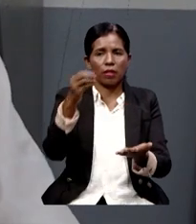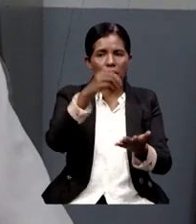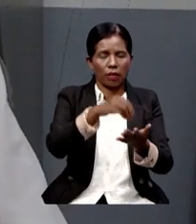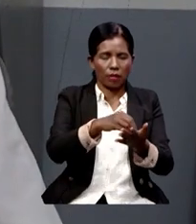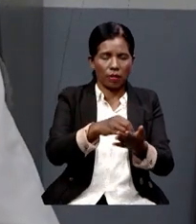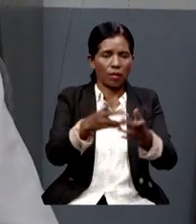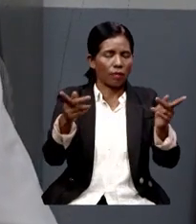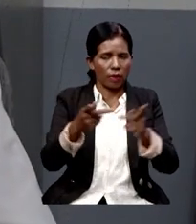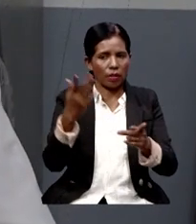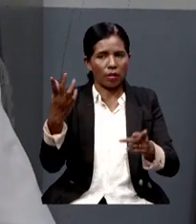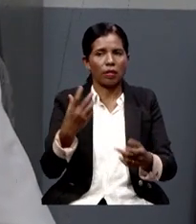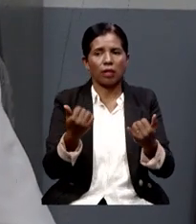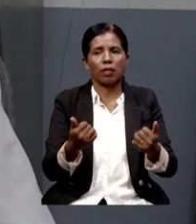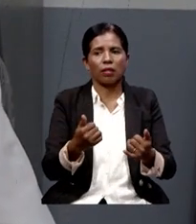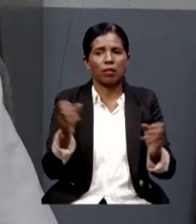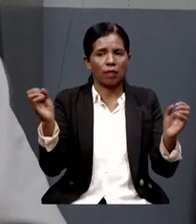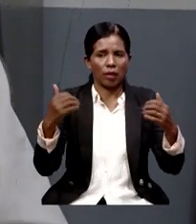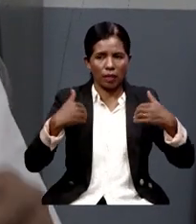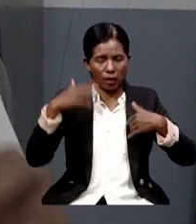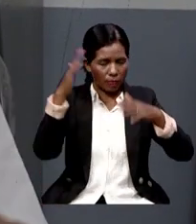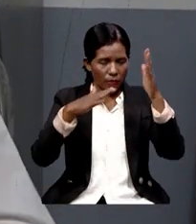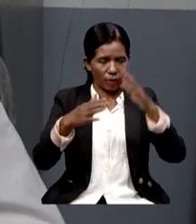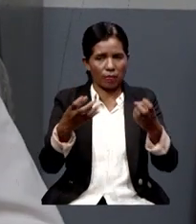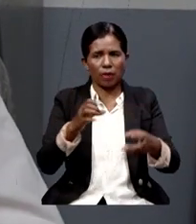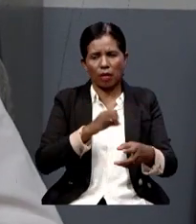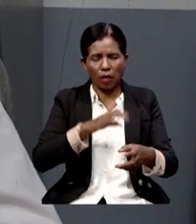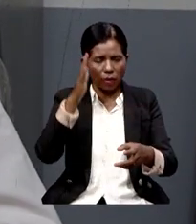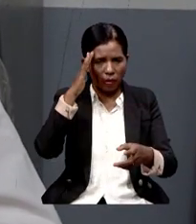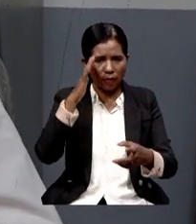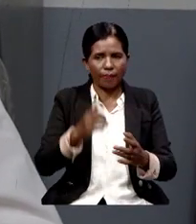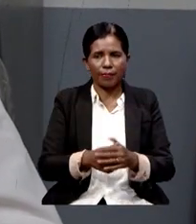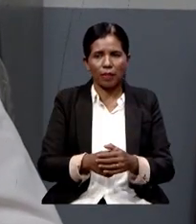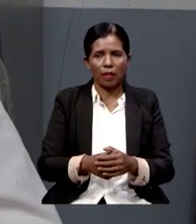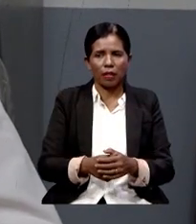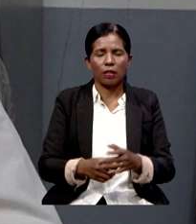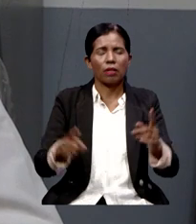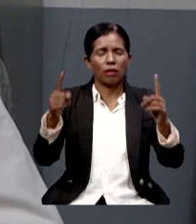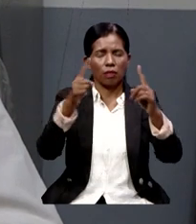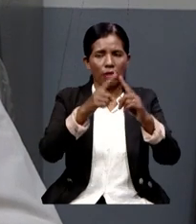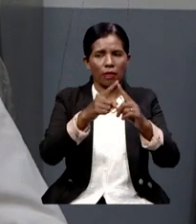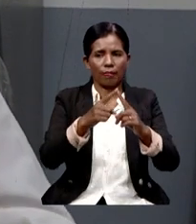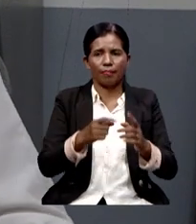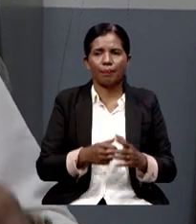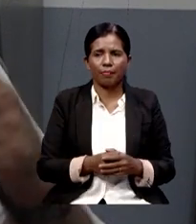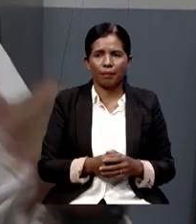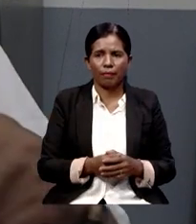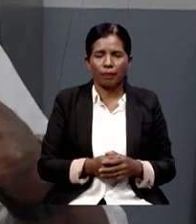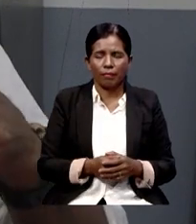pasitori da neba antau ida nema orsile sei hamo su problema barak e ha wano in kata kaloto ona iha